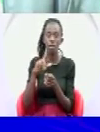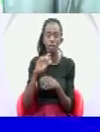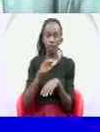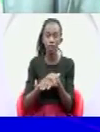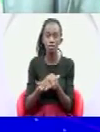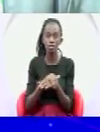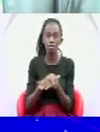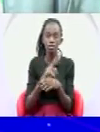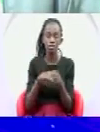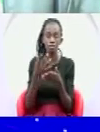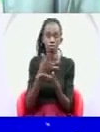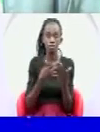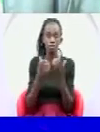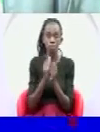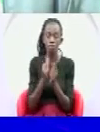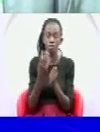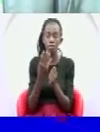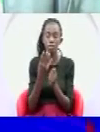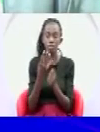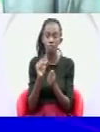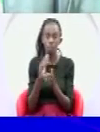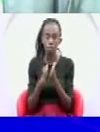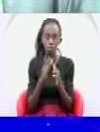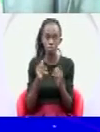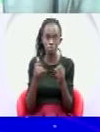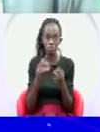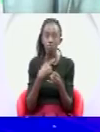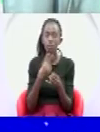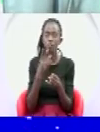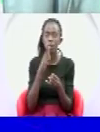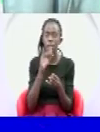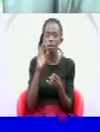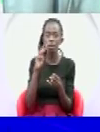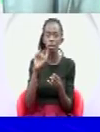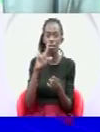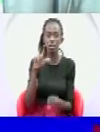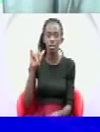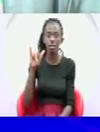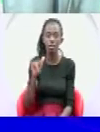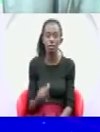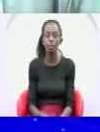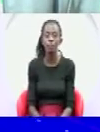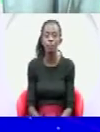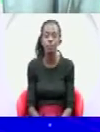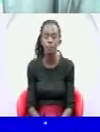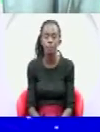alipata fursa ya kutangamana na wao na kutuandalia taarifa ambayo ilitiliwa sauti na Mili Sabwani.